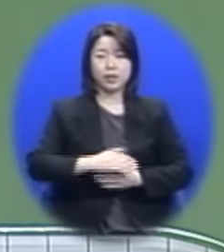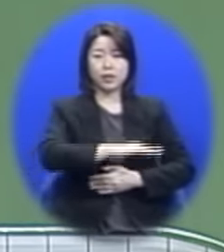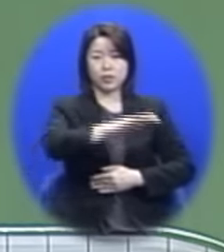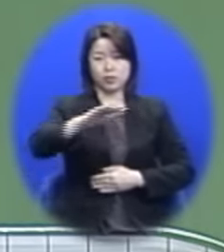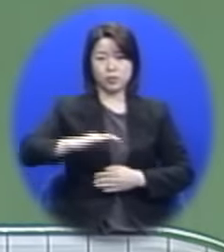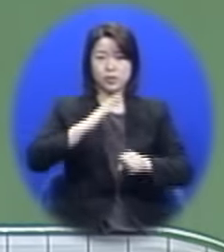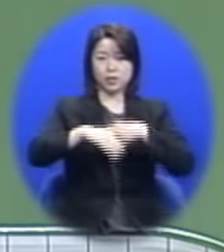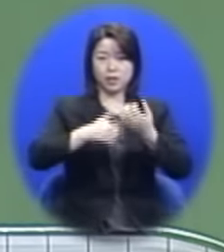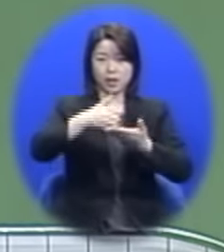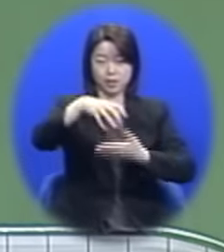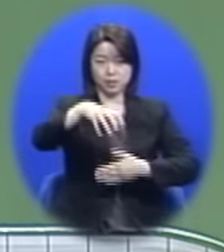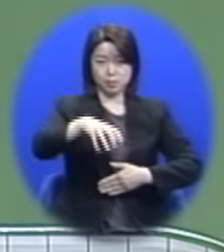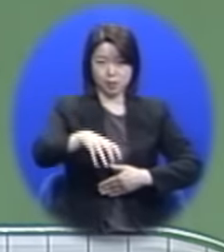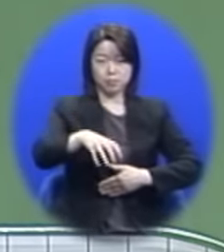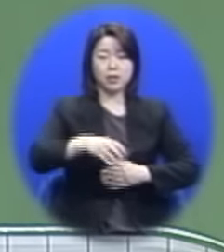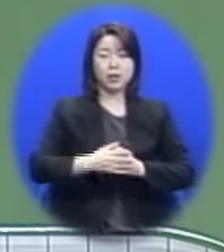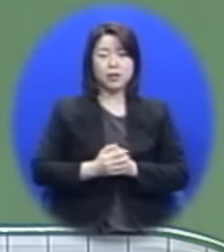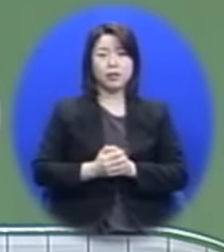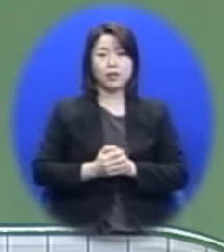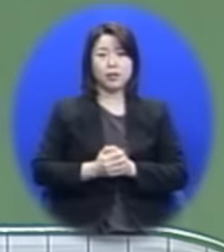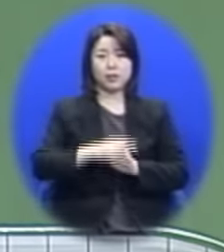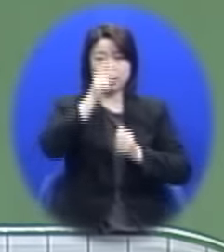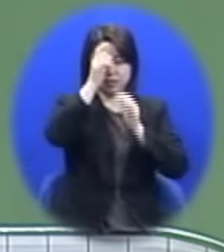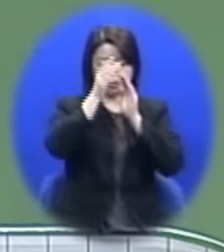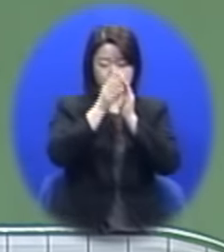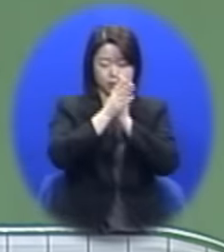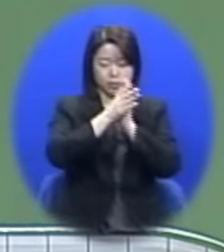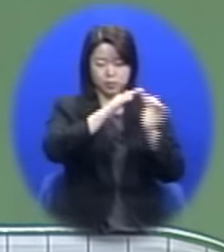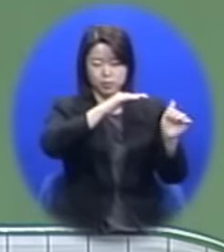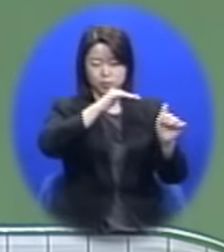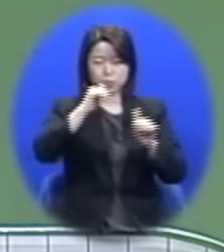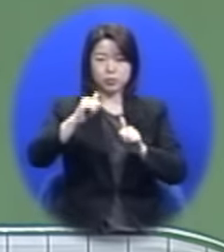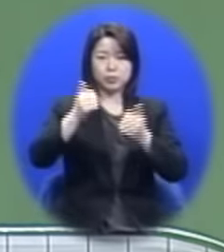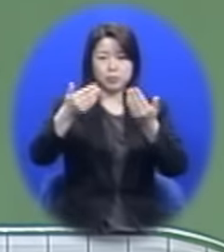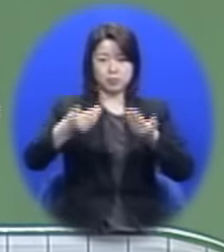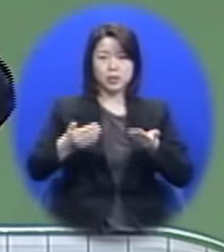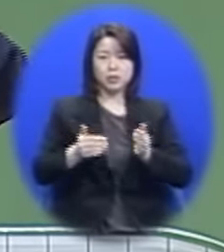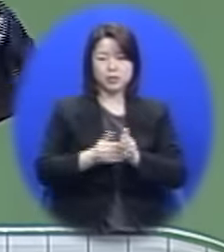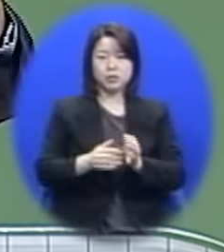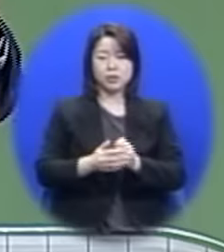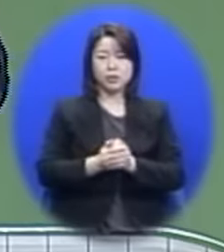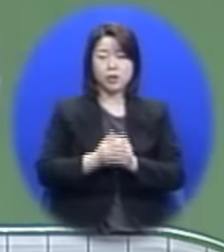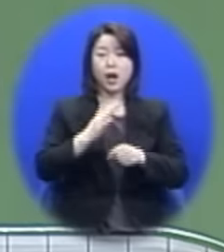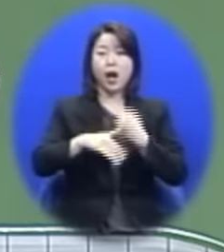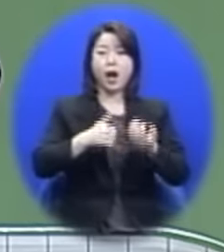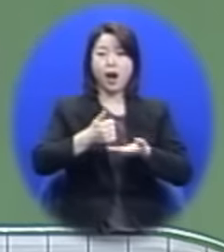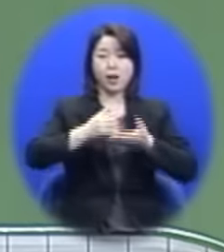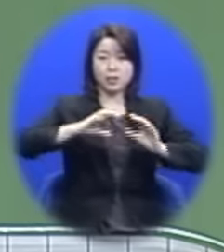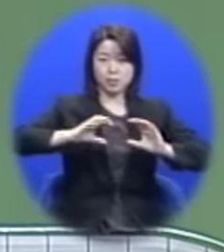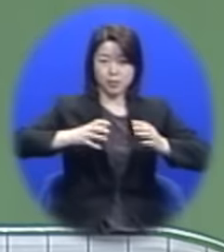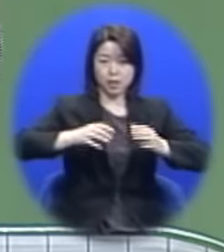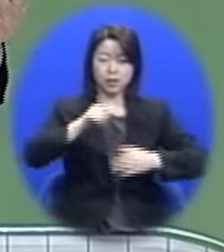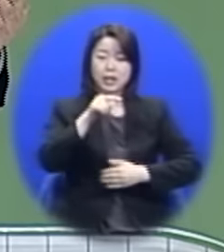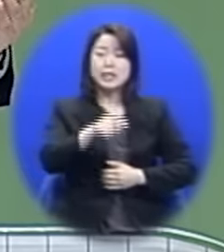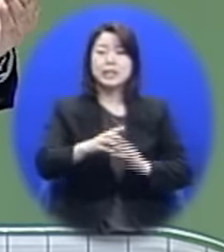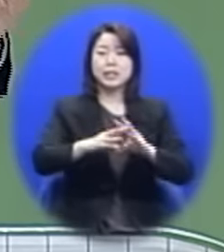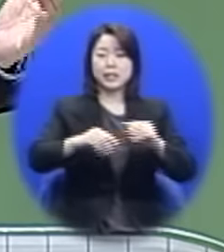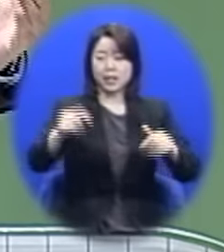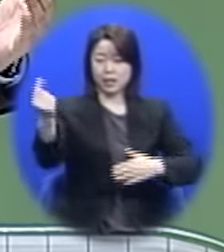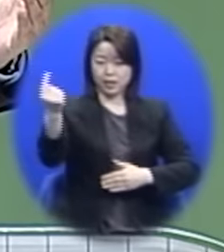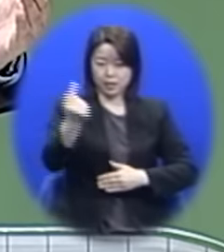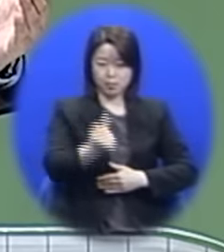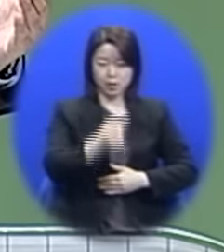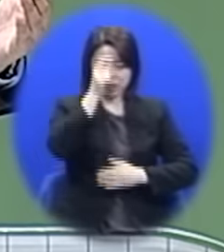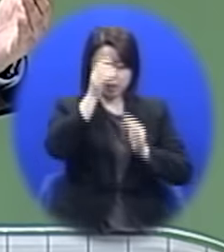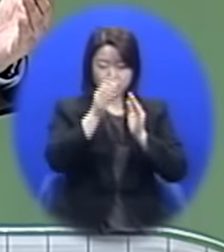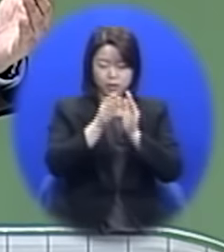우리는 하나님 앞에 기도의 부름을 받았습니다. 하나님의 나라가 이 땅에 임하기를